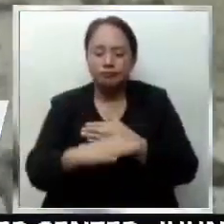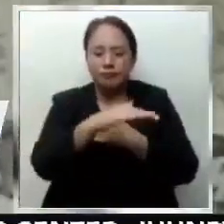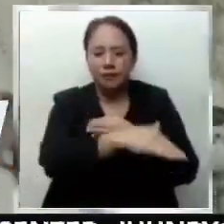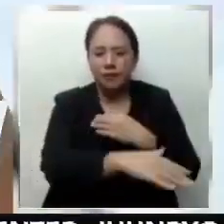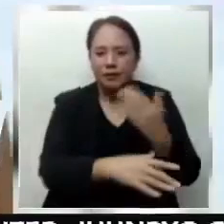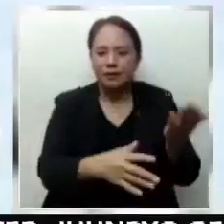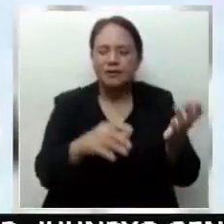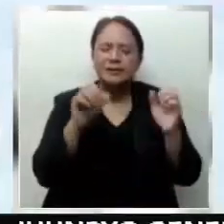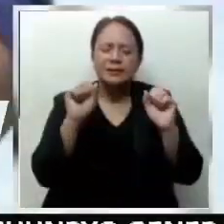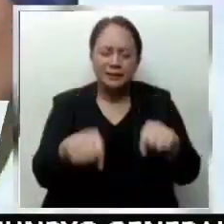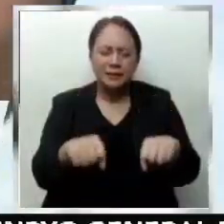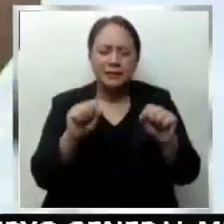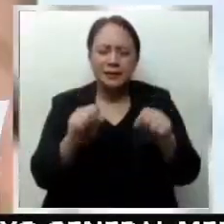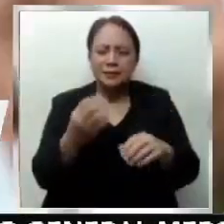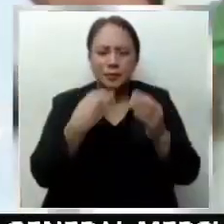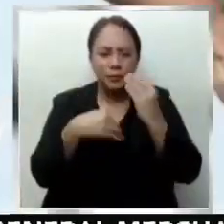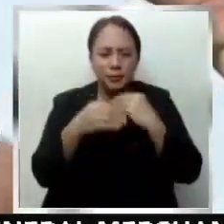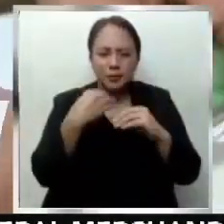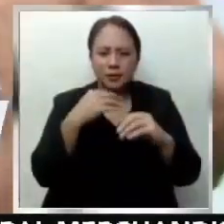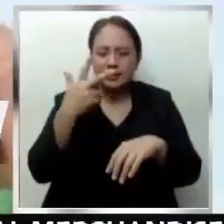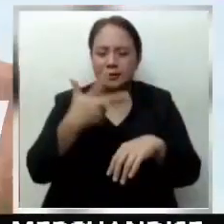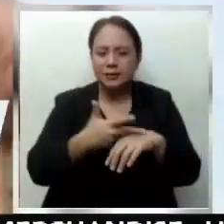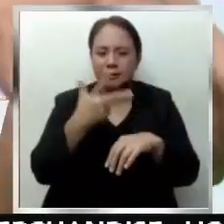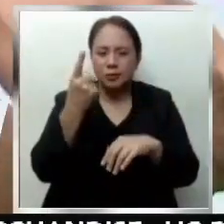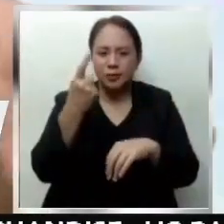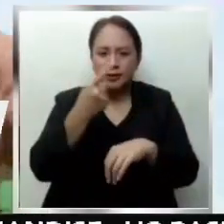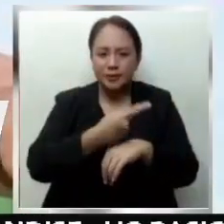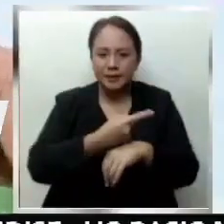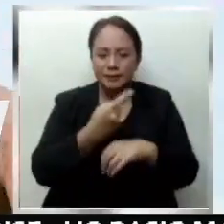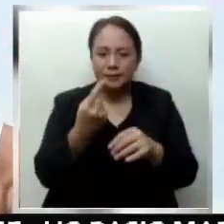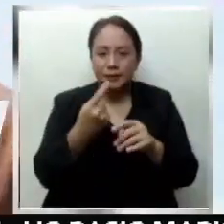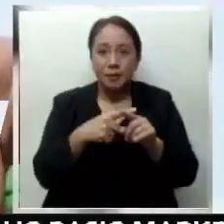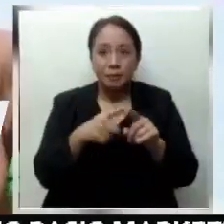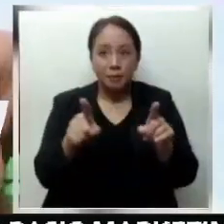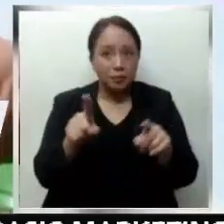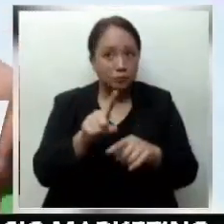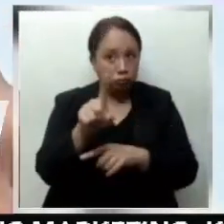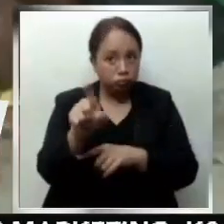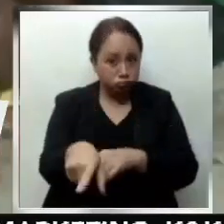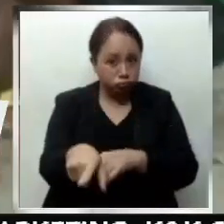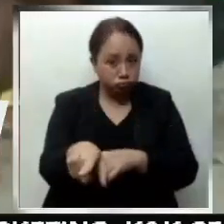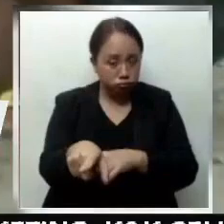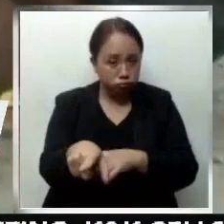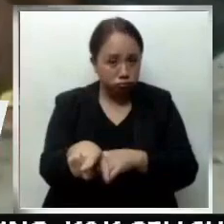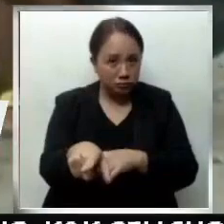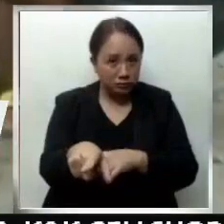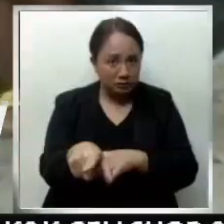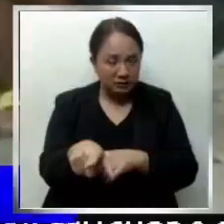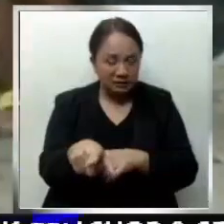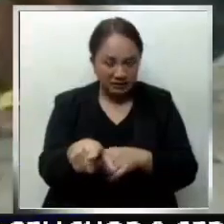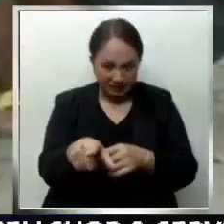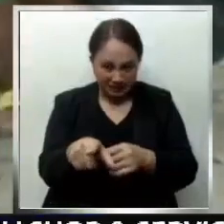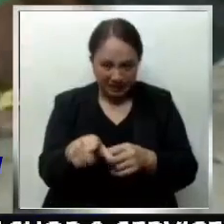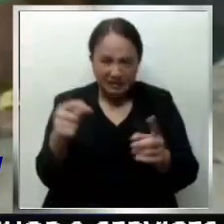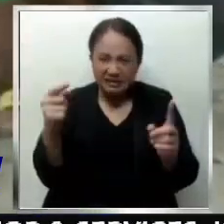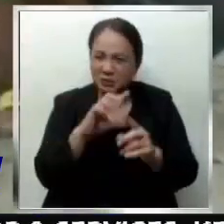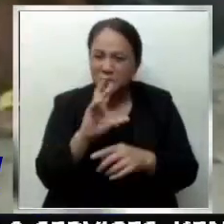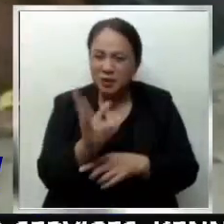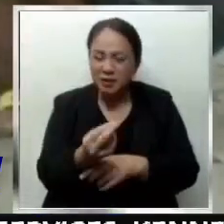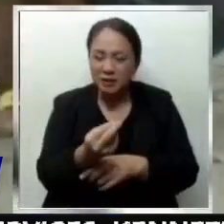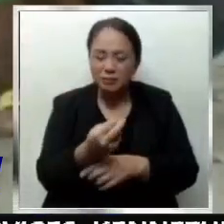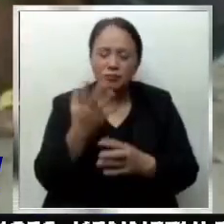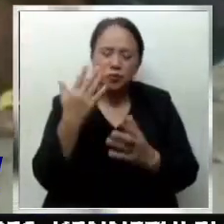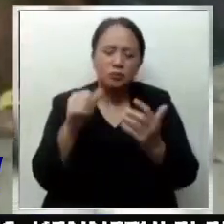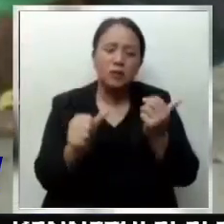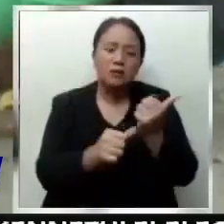nilang kumain 3 beses isang araw. Pero ang tanong ay kung hanggang kailan. Sana po ay magkameron ng ayuda yung mga